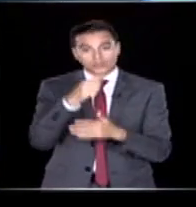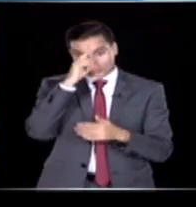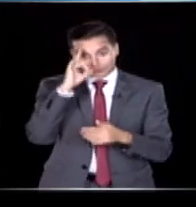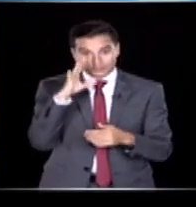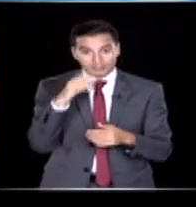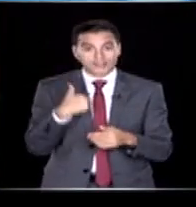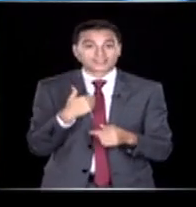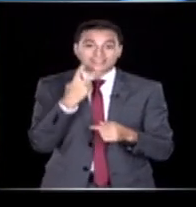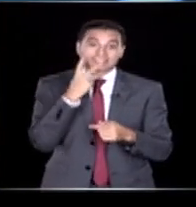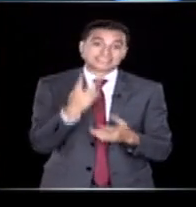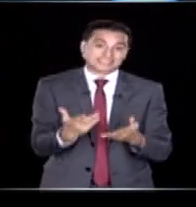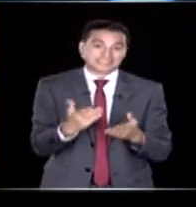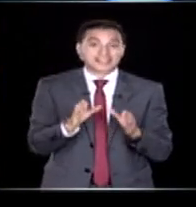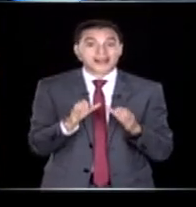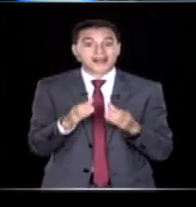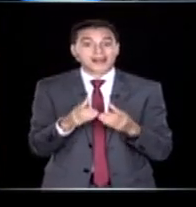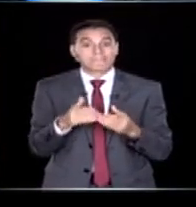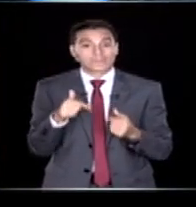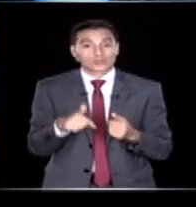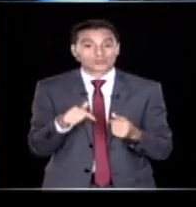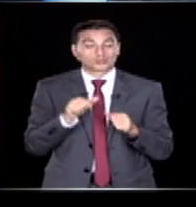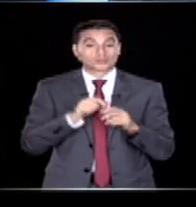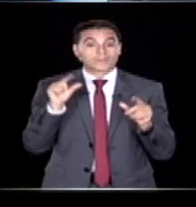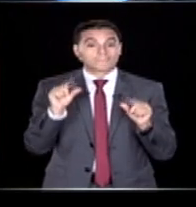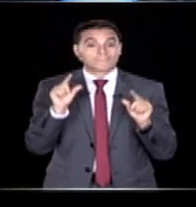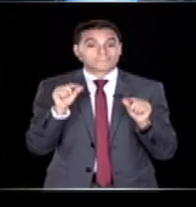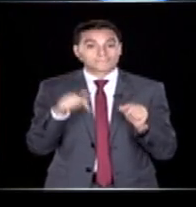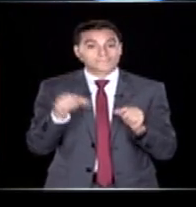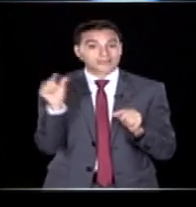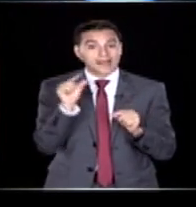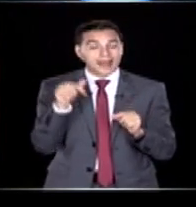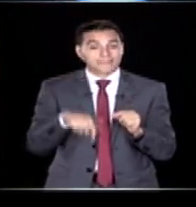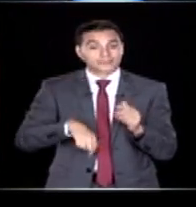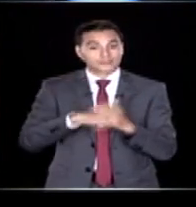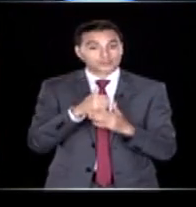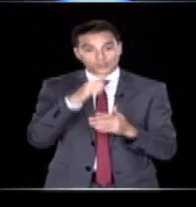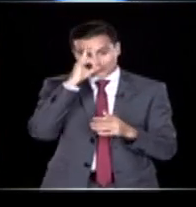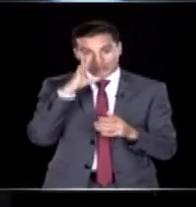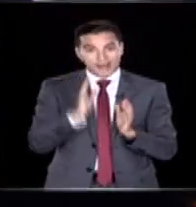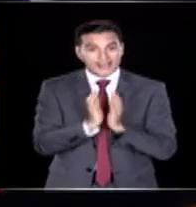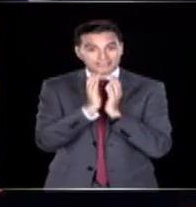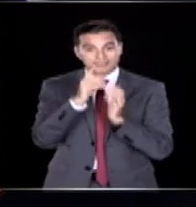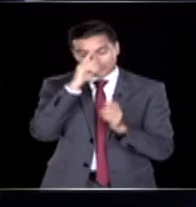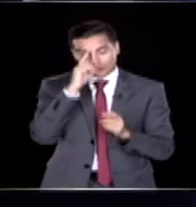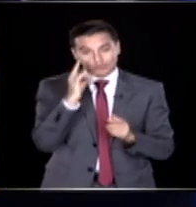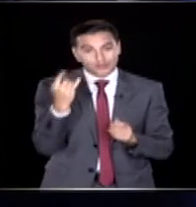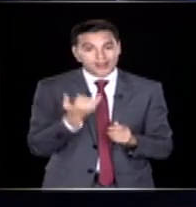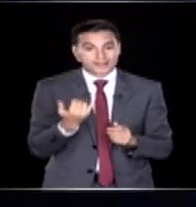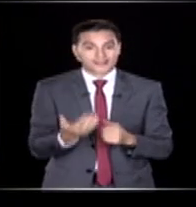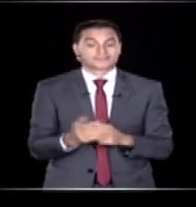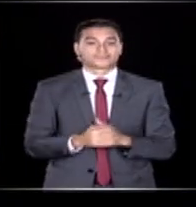طبعا الموسم ده يعني شكله قوي جدا يعني، ان شاء الله ناخد الكاس باذن الله.